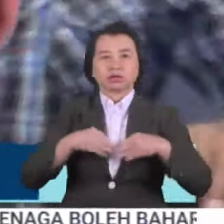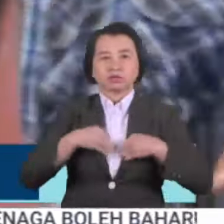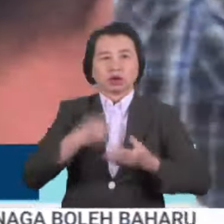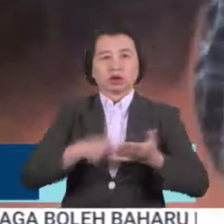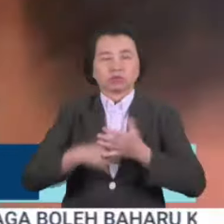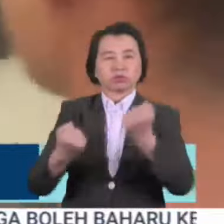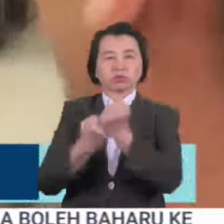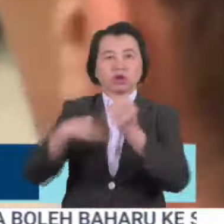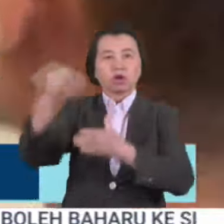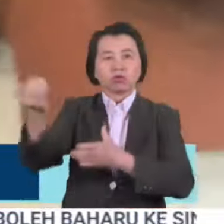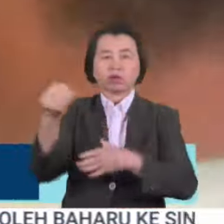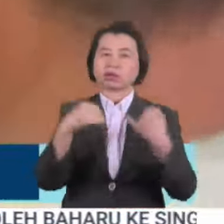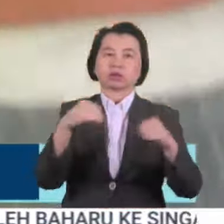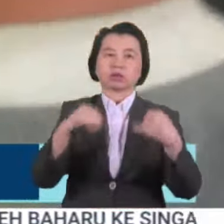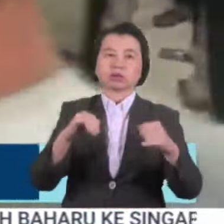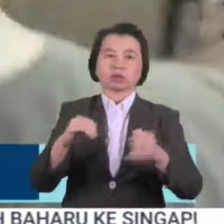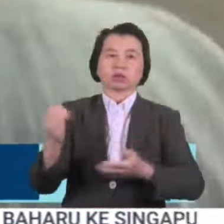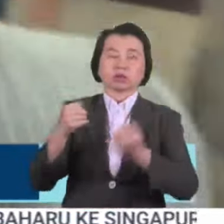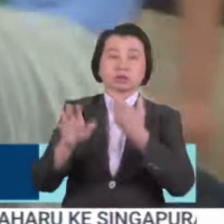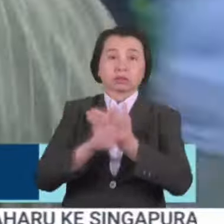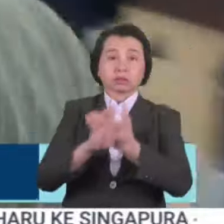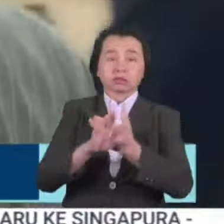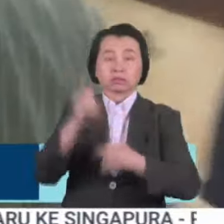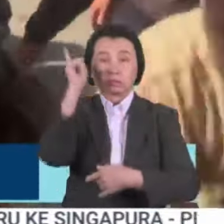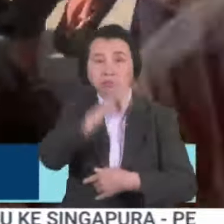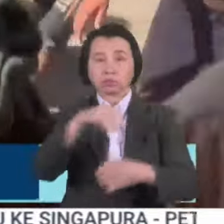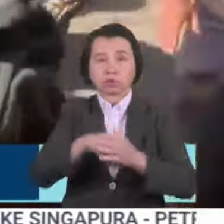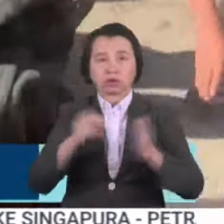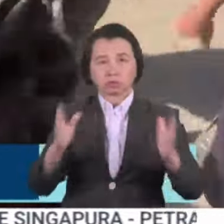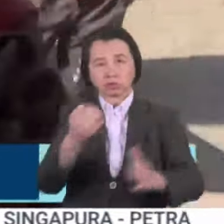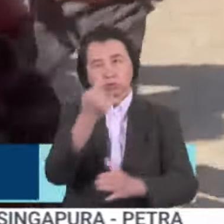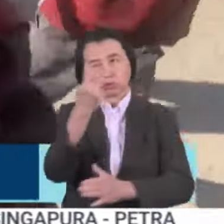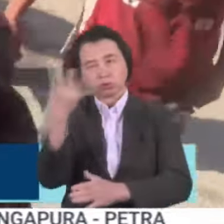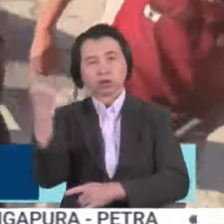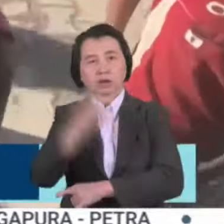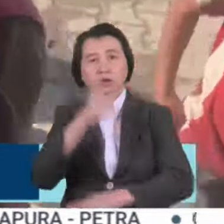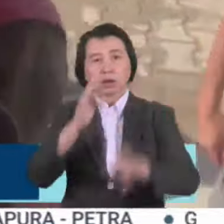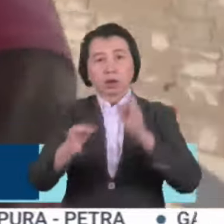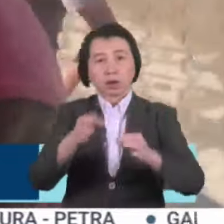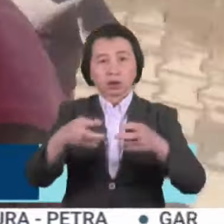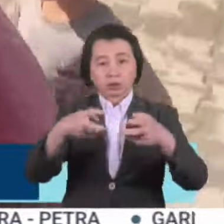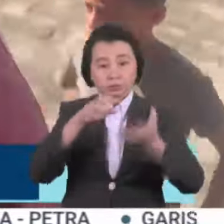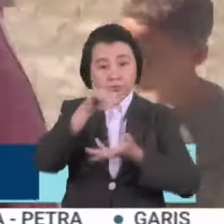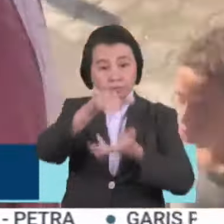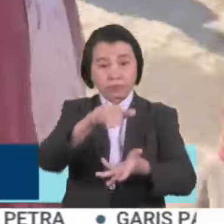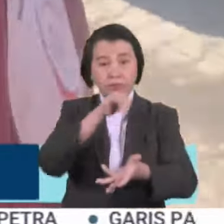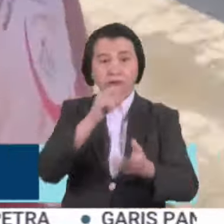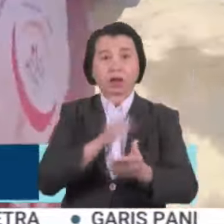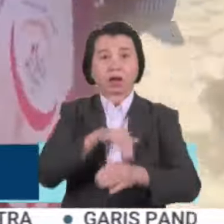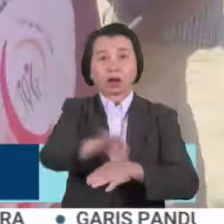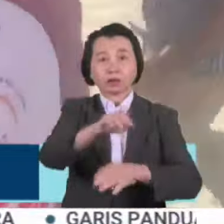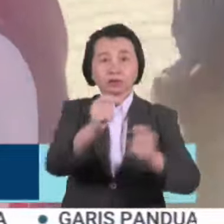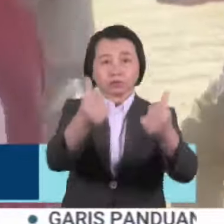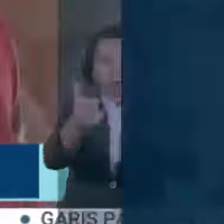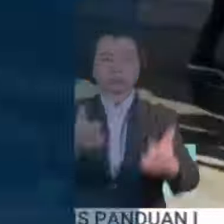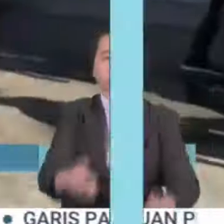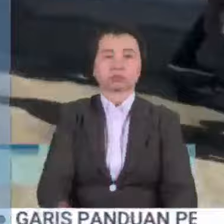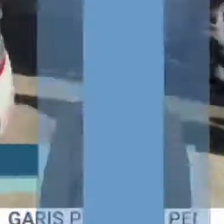sebarang sokongan luar. Ia berisiko bawa bencana besar dalam tempoh beberapa hari jika bekalan tidak dihantar segera.